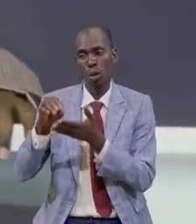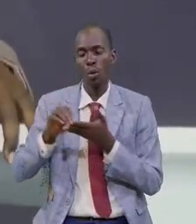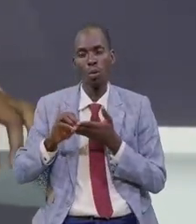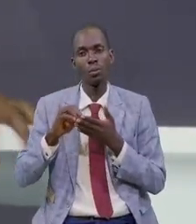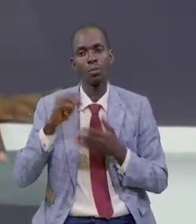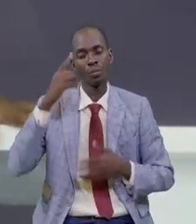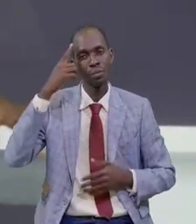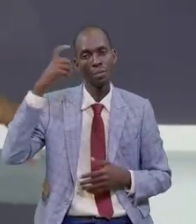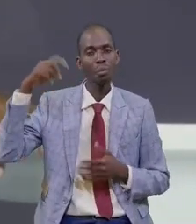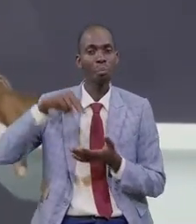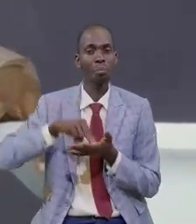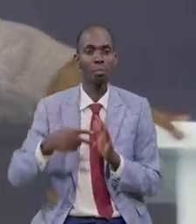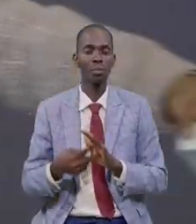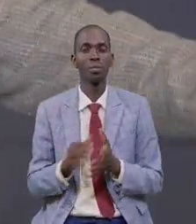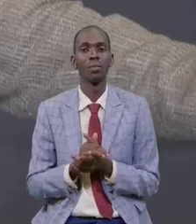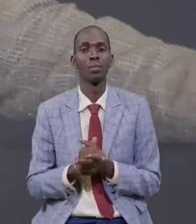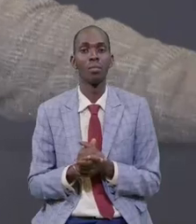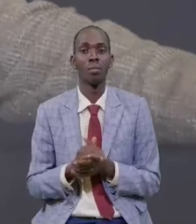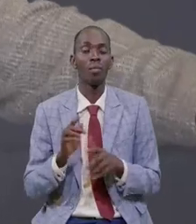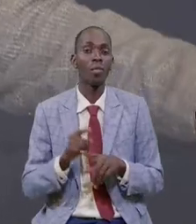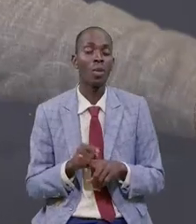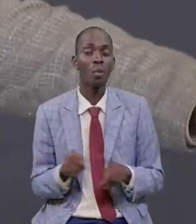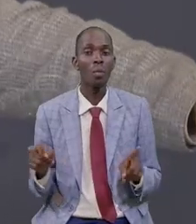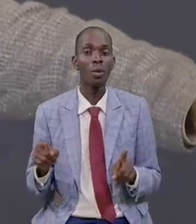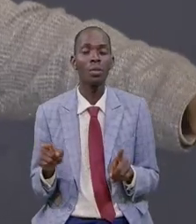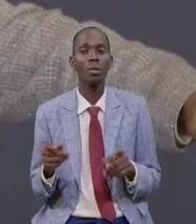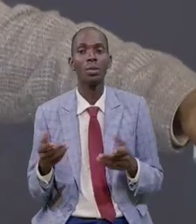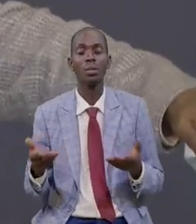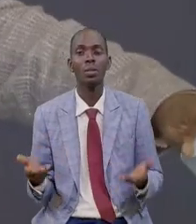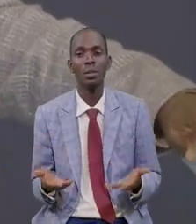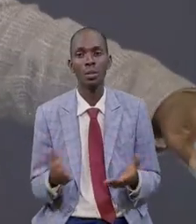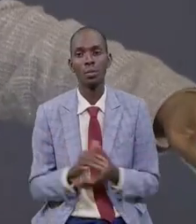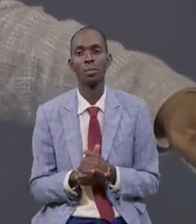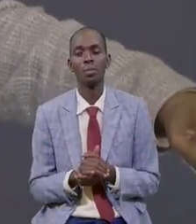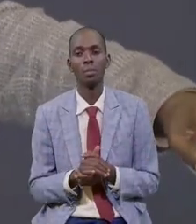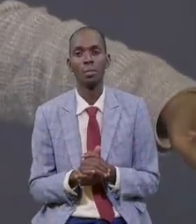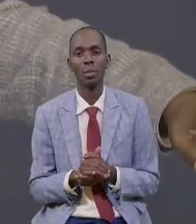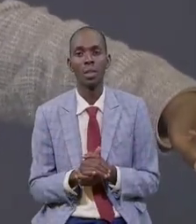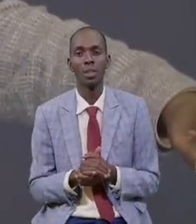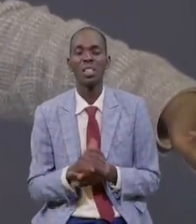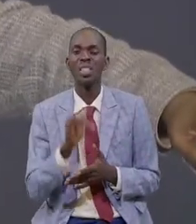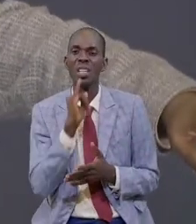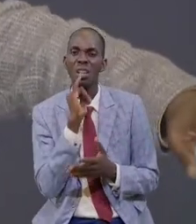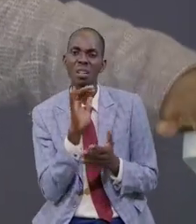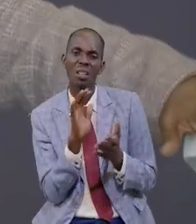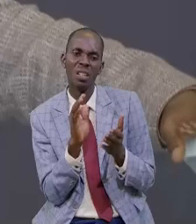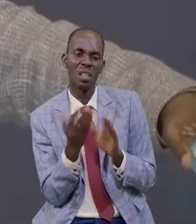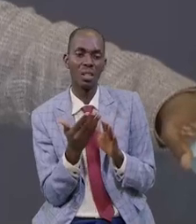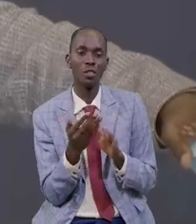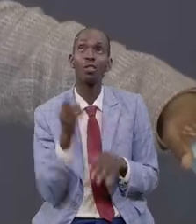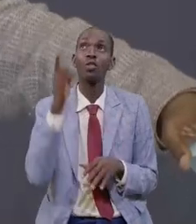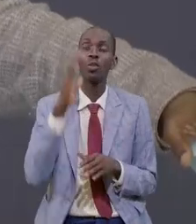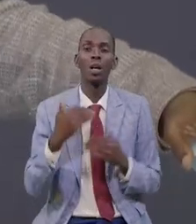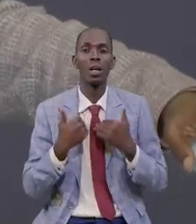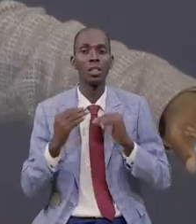maintenant pharaon a eu un rêve c'est comme si Dieu avait donné